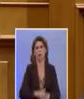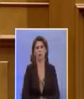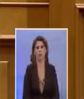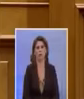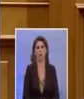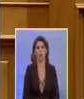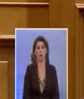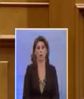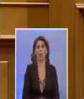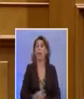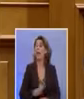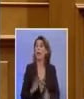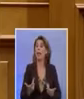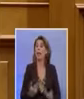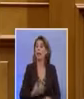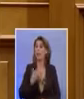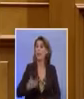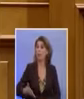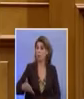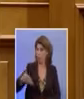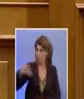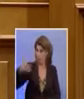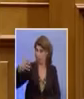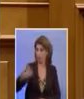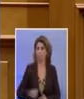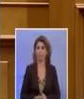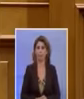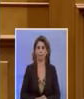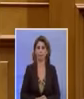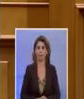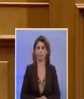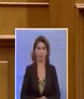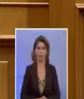Γιατί, κύριε Μητσοτάκη, στην προηγούμενη